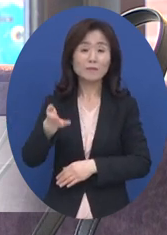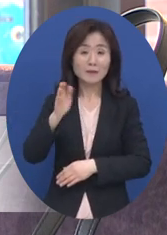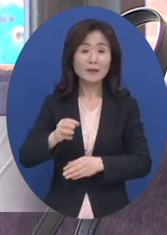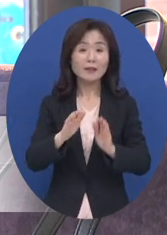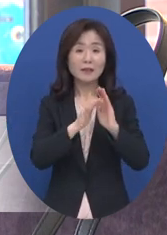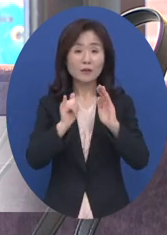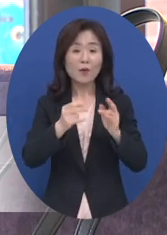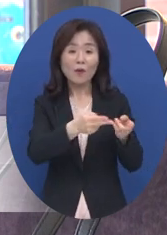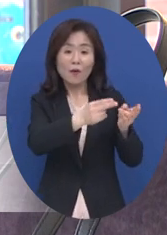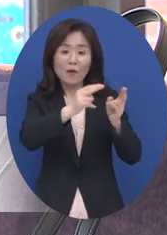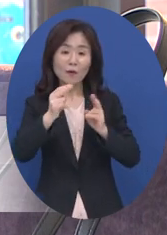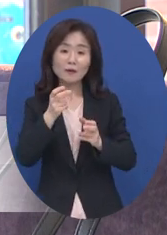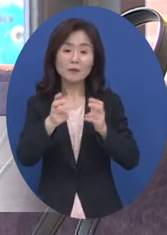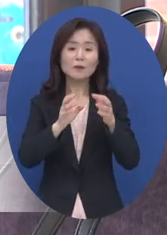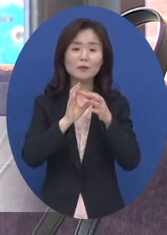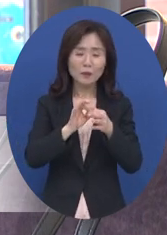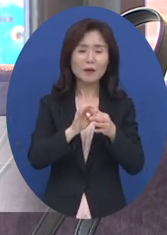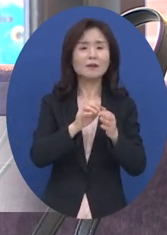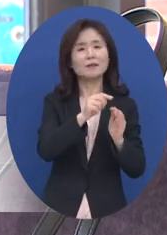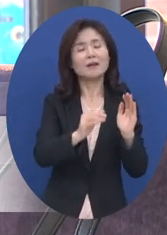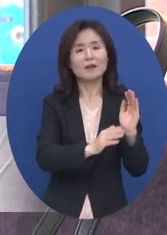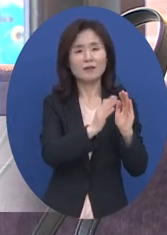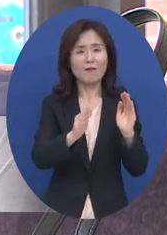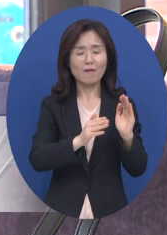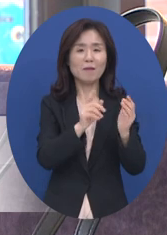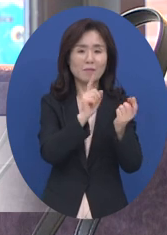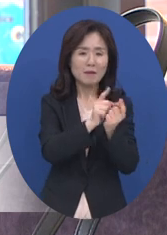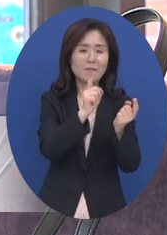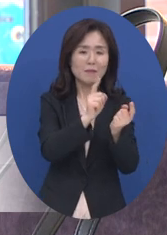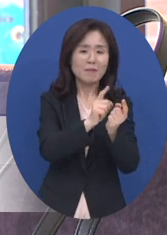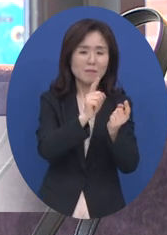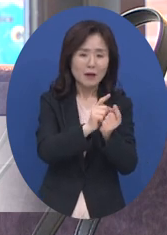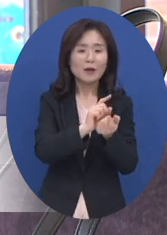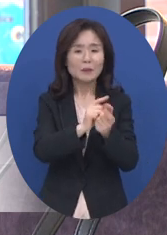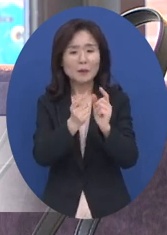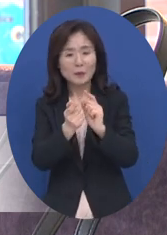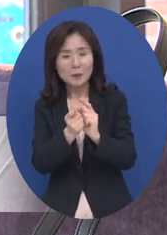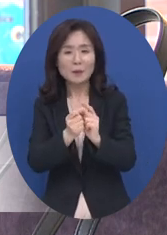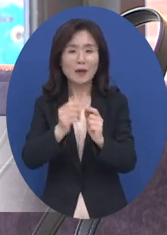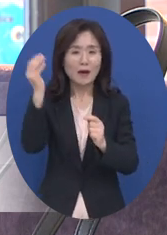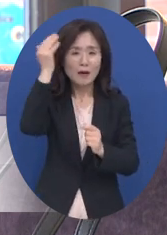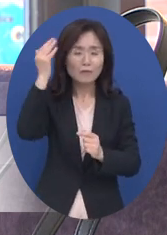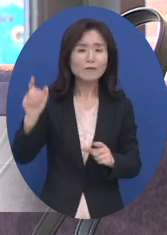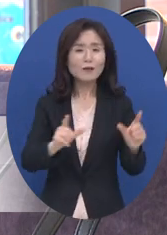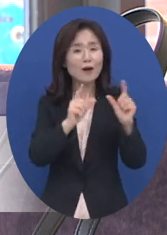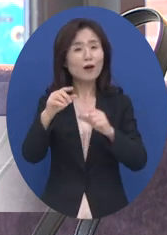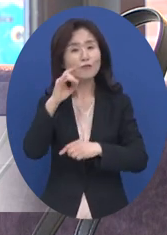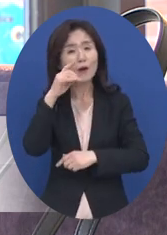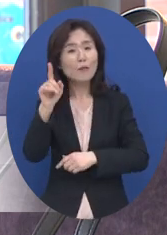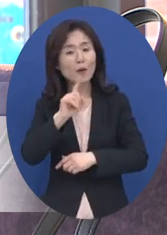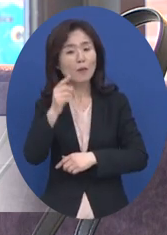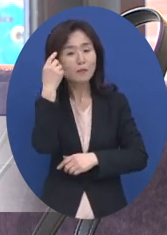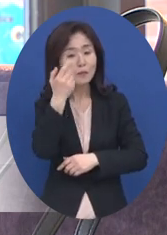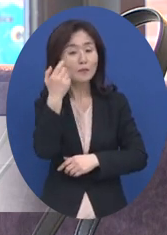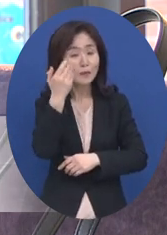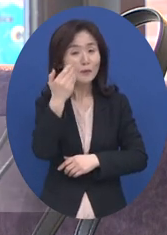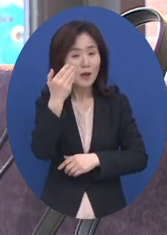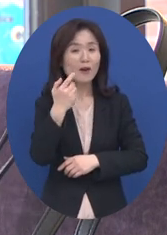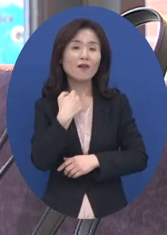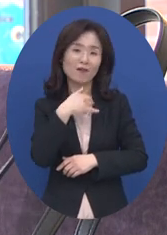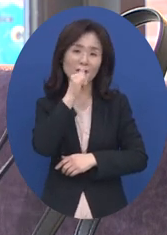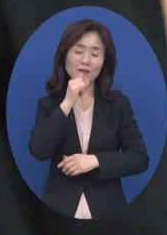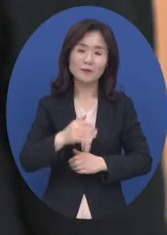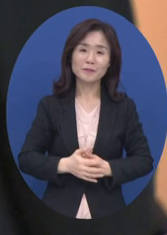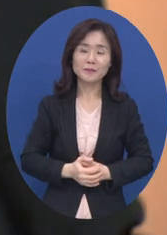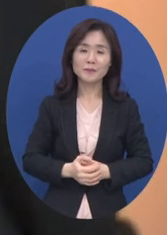4화 면서 1242 4를 많이 하게 되는 수리 아 수호 이렇게 마마무 생활에 남을 게 뭐 이 길이 및 넣어도